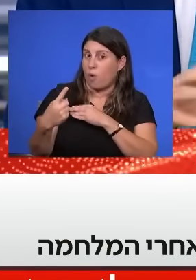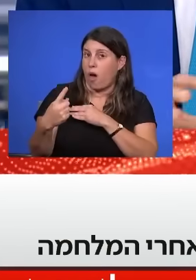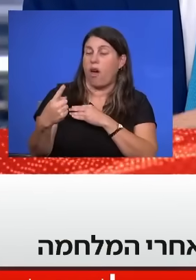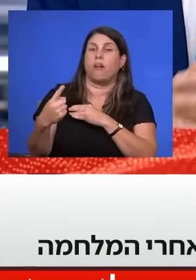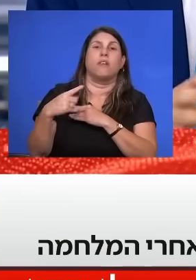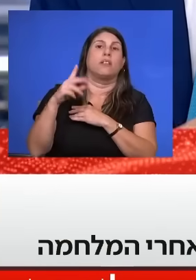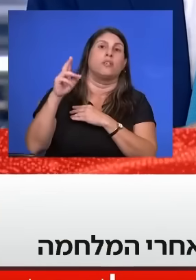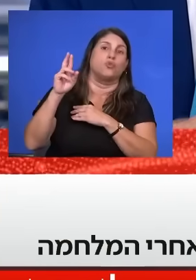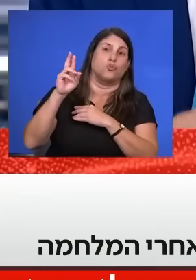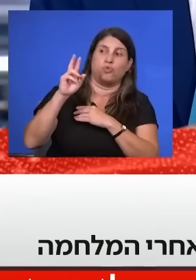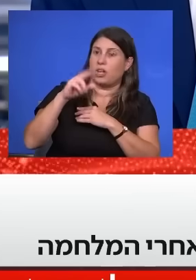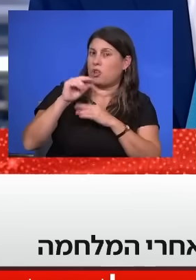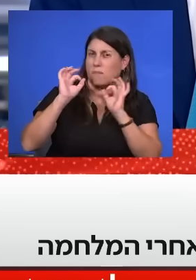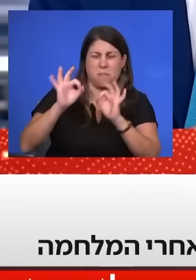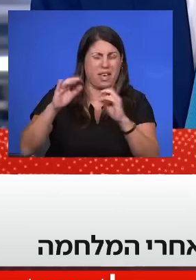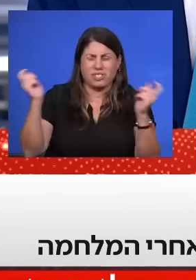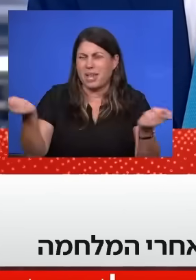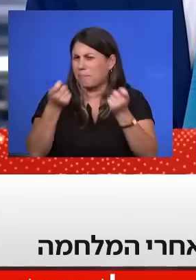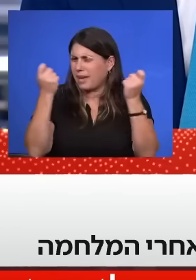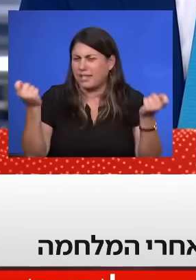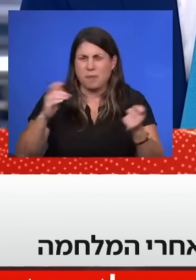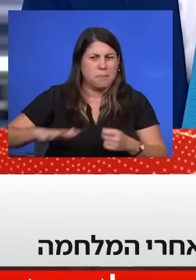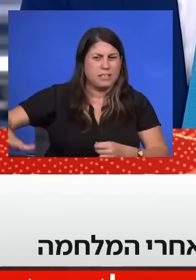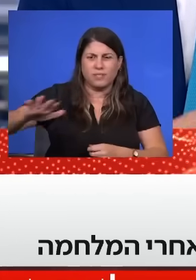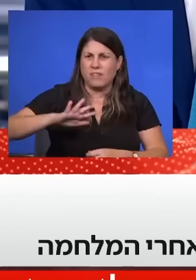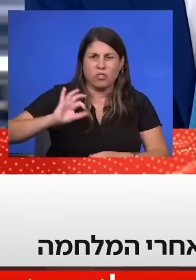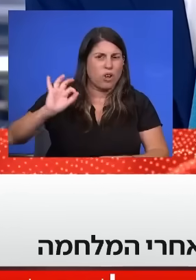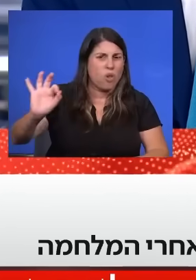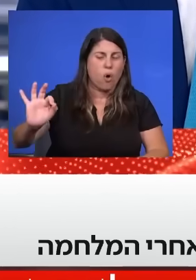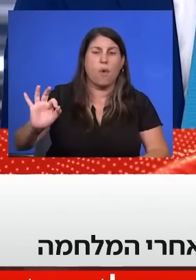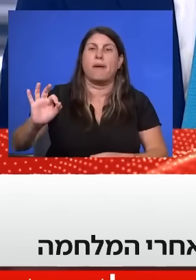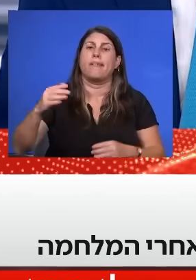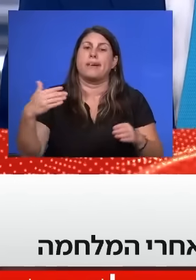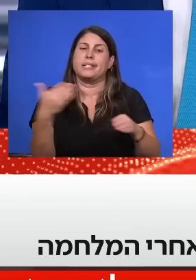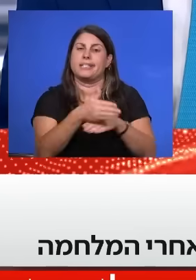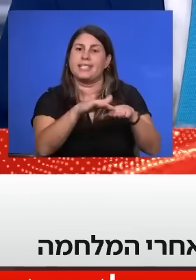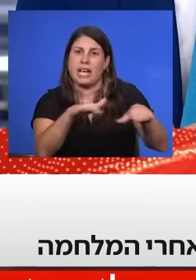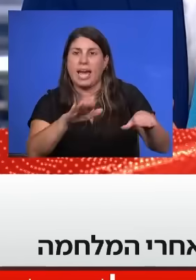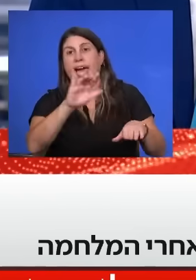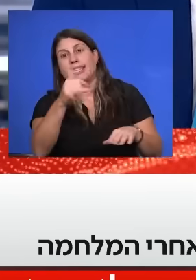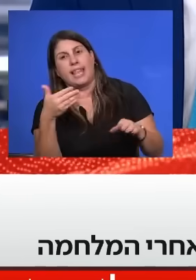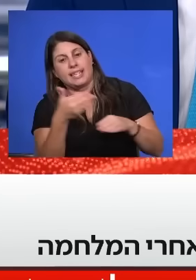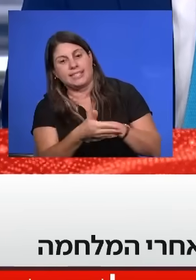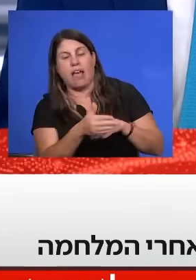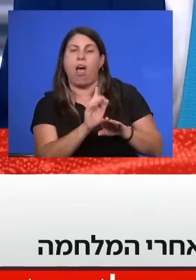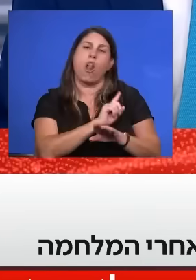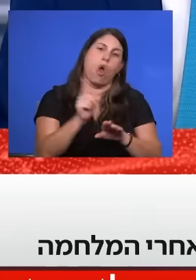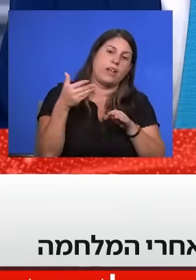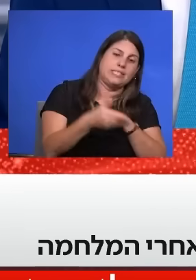ממש קמפיינים בסביבתו בעניין הזה של הכניסה הקרקעית. כן תהיה כניסה קרקעית, לא תהיה כניסה, מתי תהיה כניסה